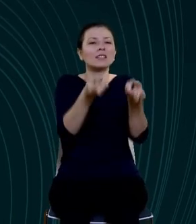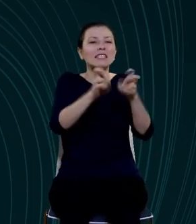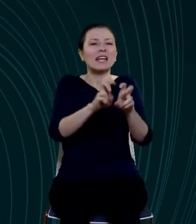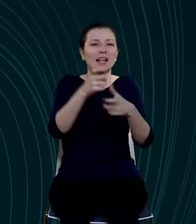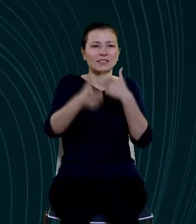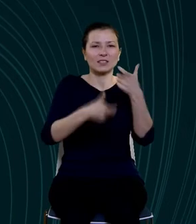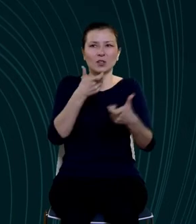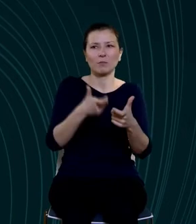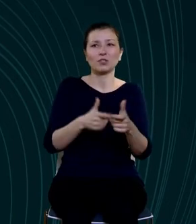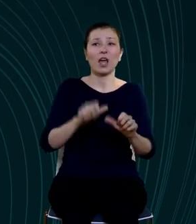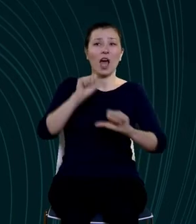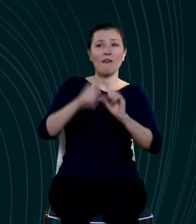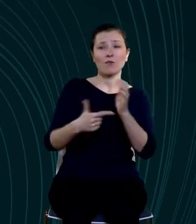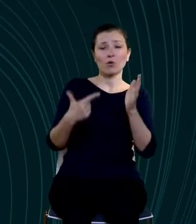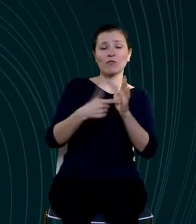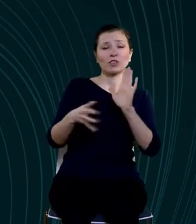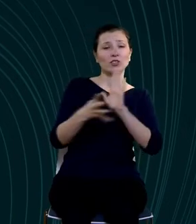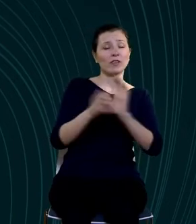w 2019,